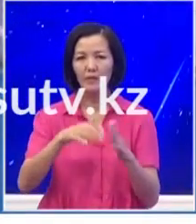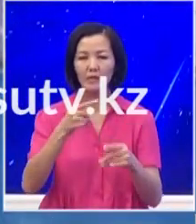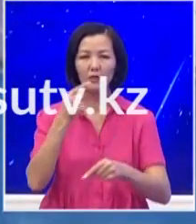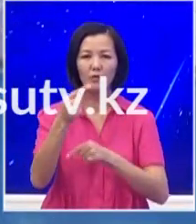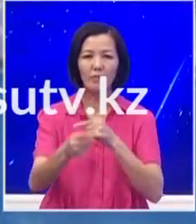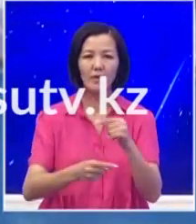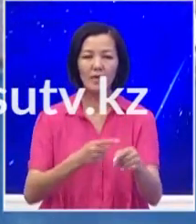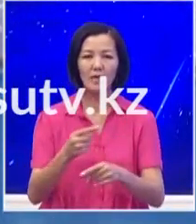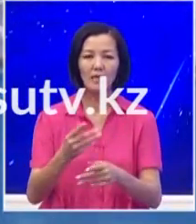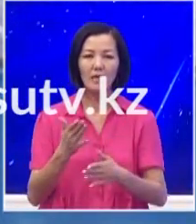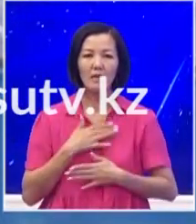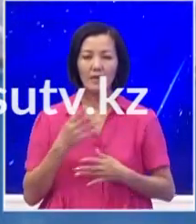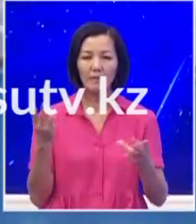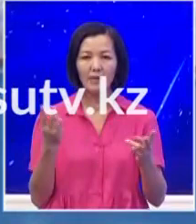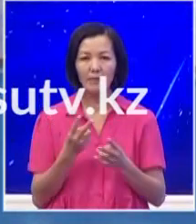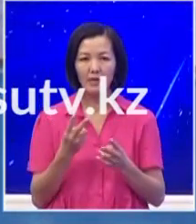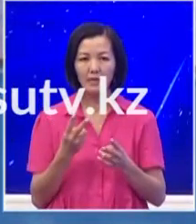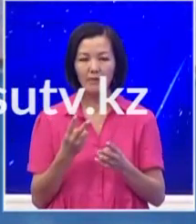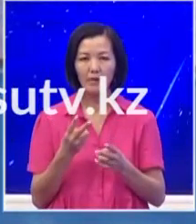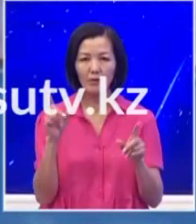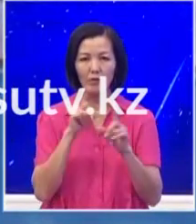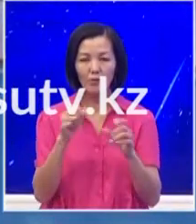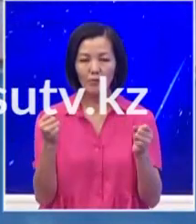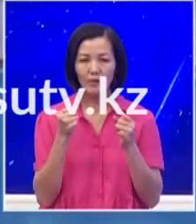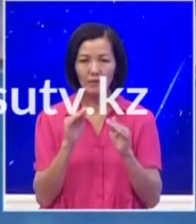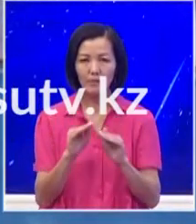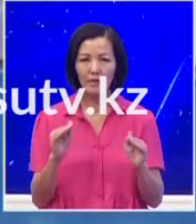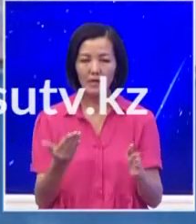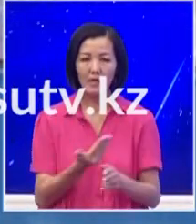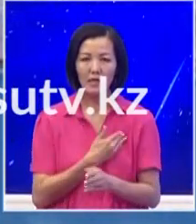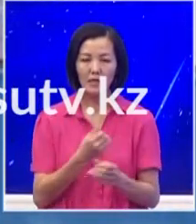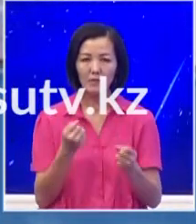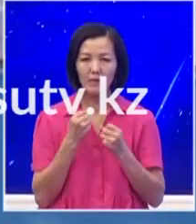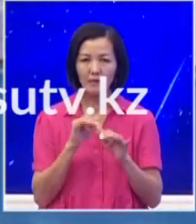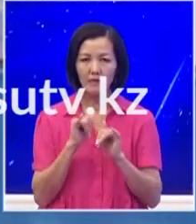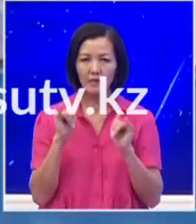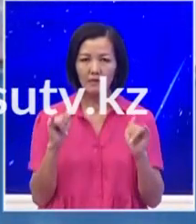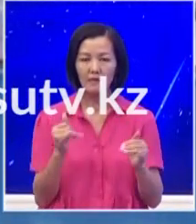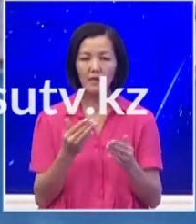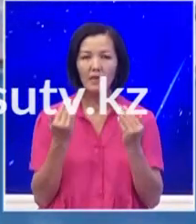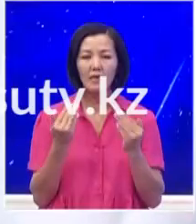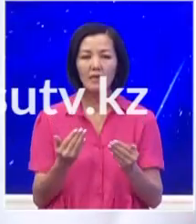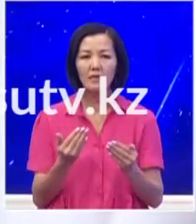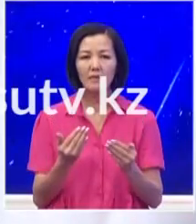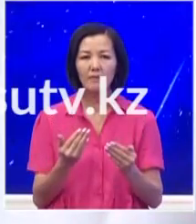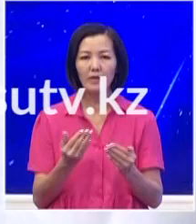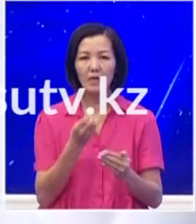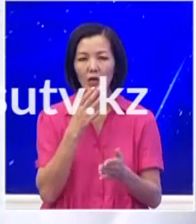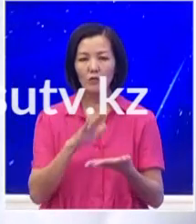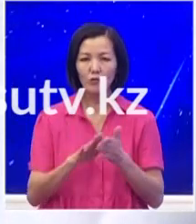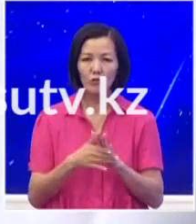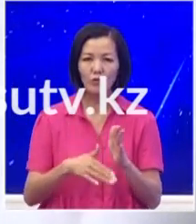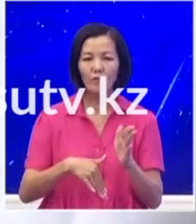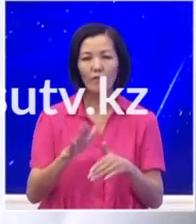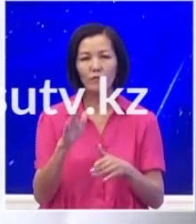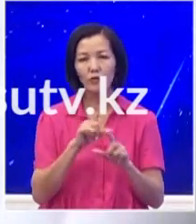поколения. Нам был необходим такой комплекс, потому что масса детей хотят получать спортивное развитие. И теперь для этого есть комфортные условия.